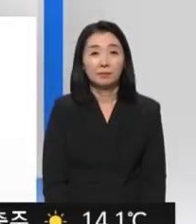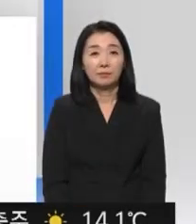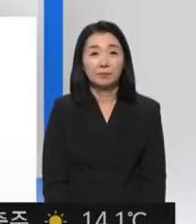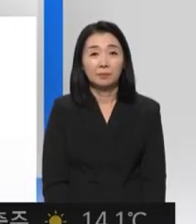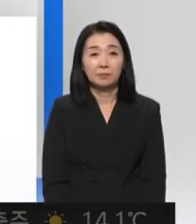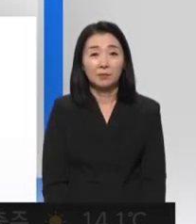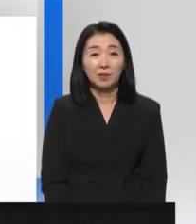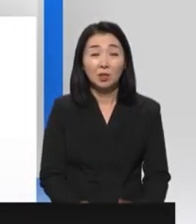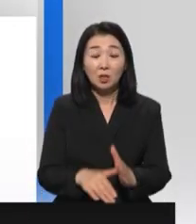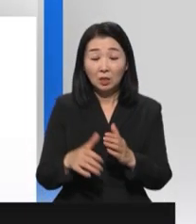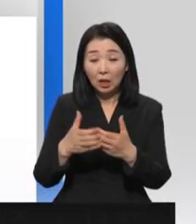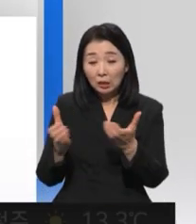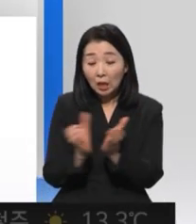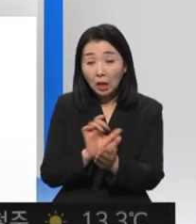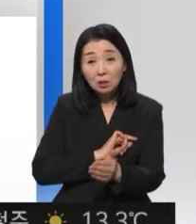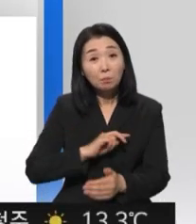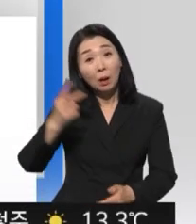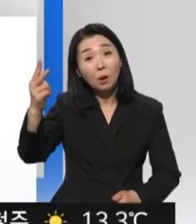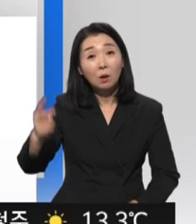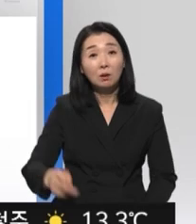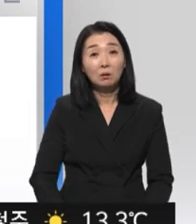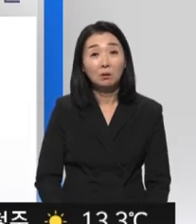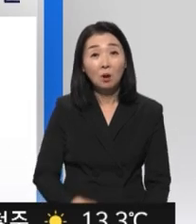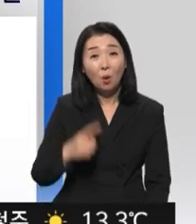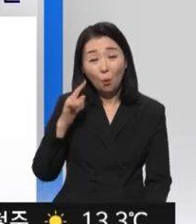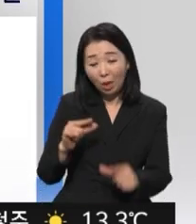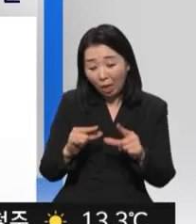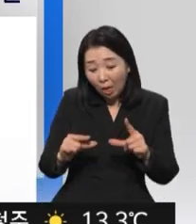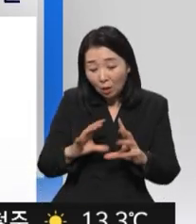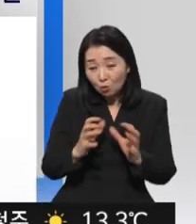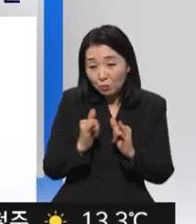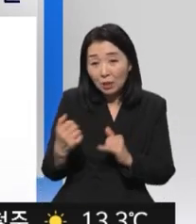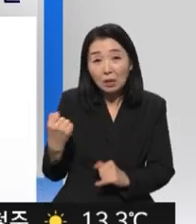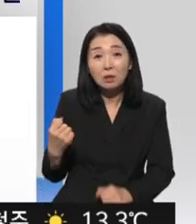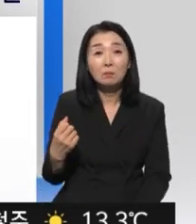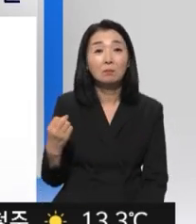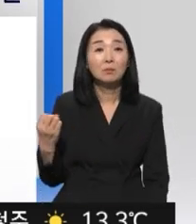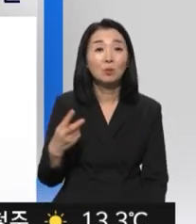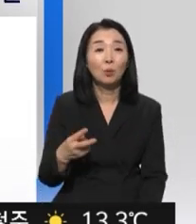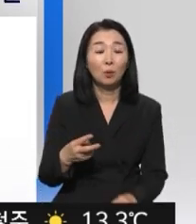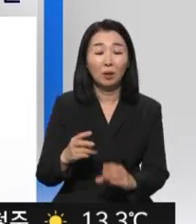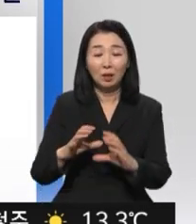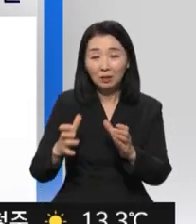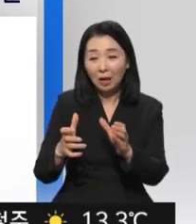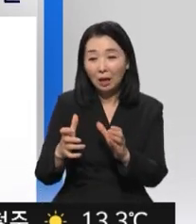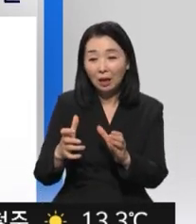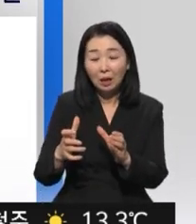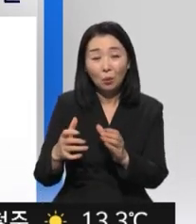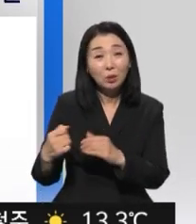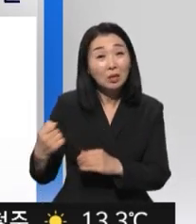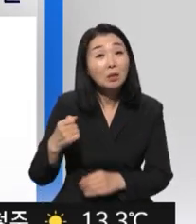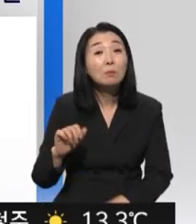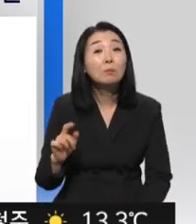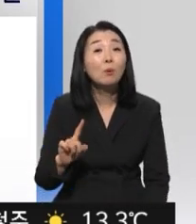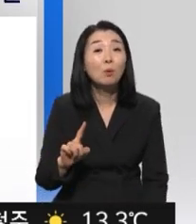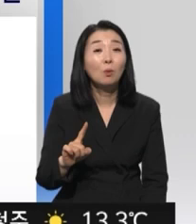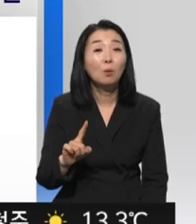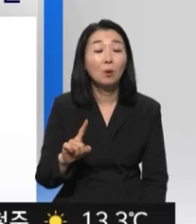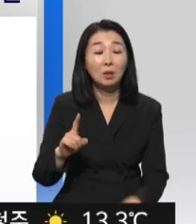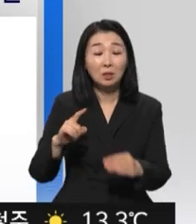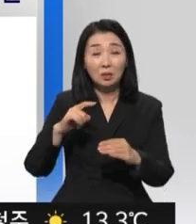이럴 거면 당명도 바꾸시죠. 극소수 국민의힘 또는 당원의힘 어떤가요? 정당